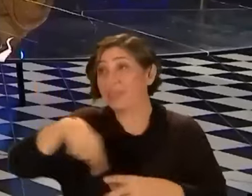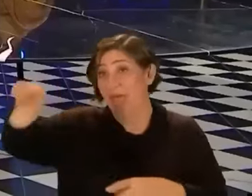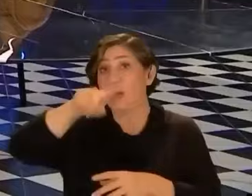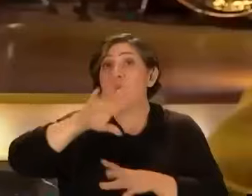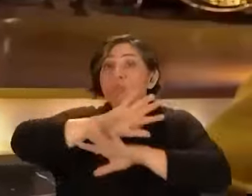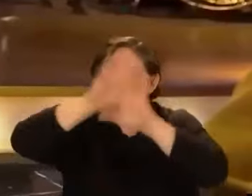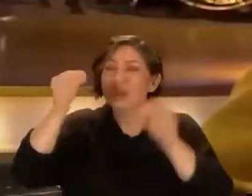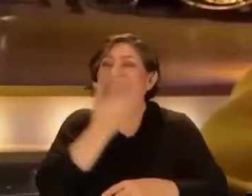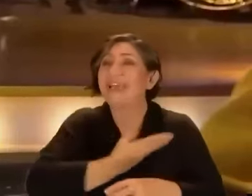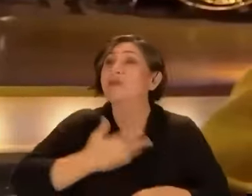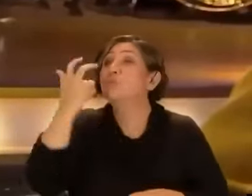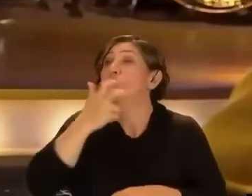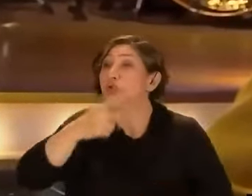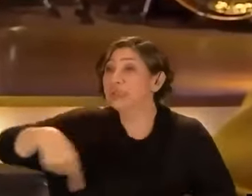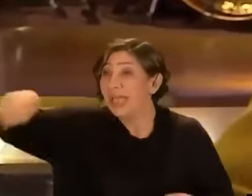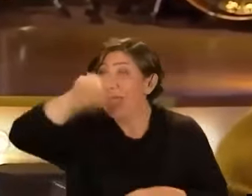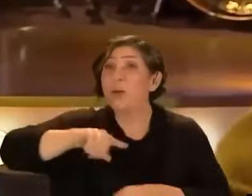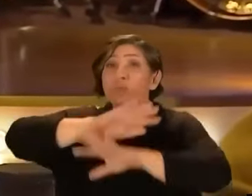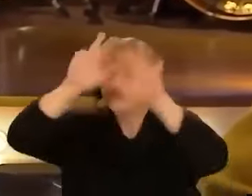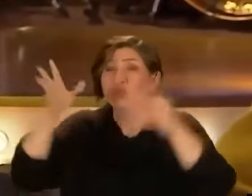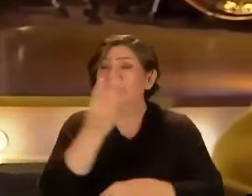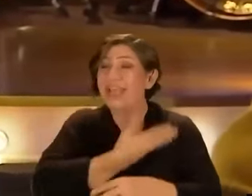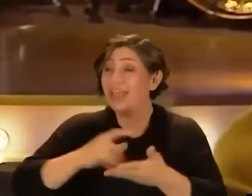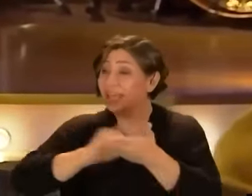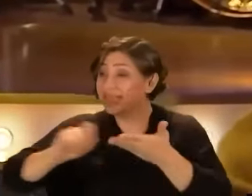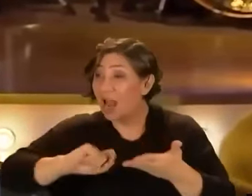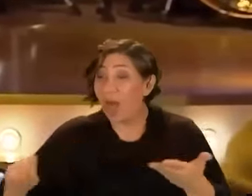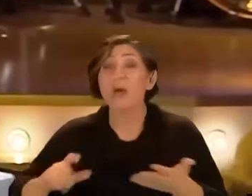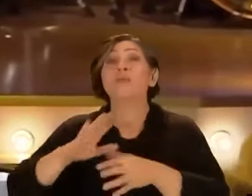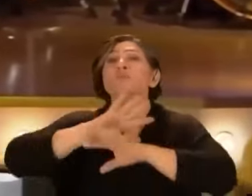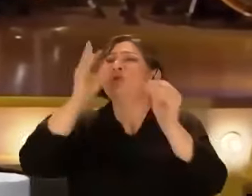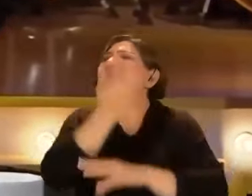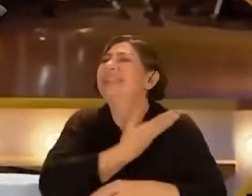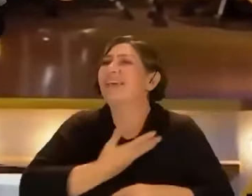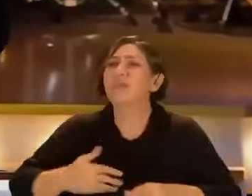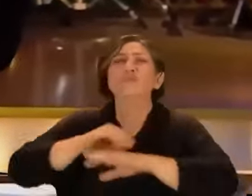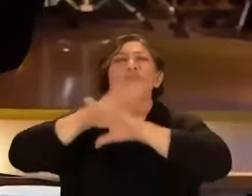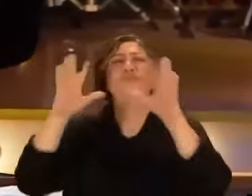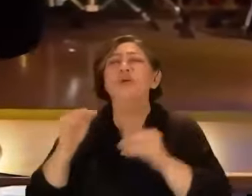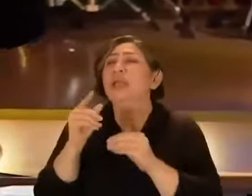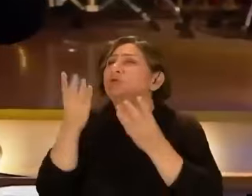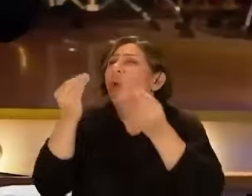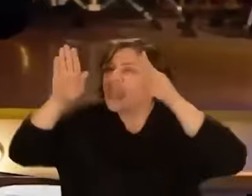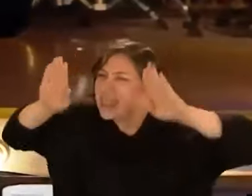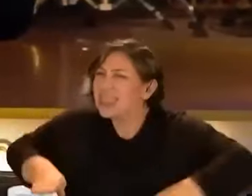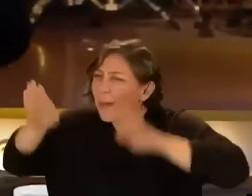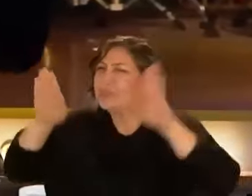bütün sevdiğin müzisyenler, bütün sevdiğin yazarlar, bütün sevdiğin, bütün